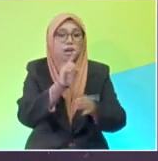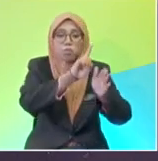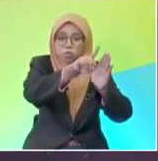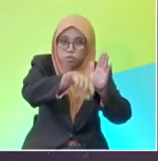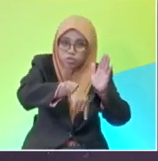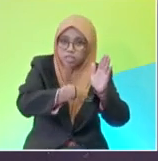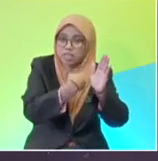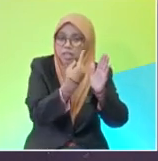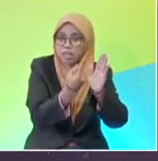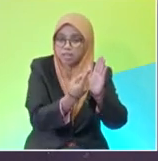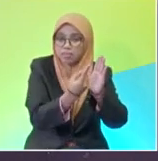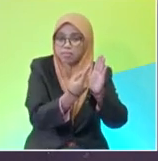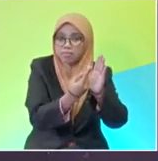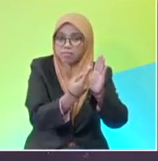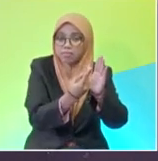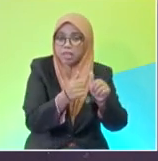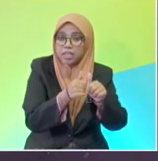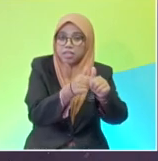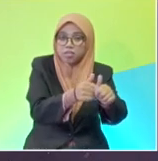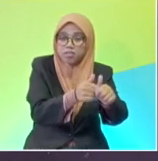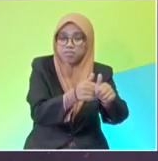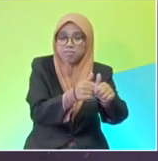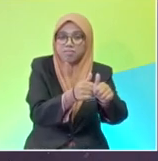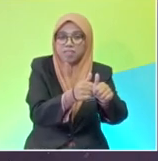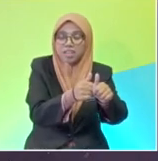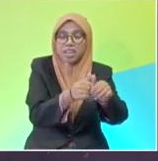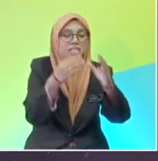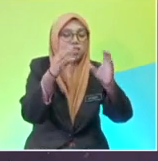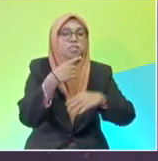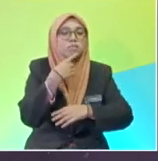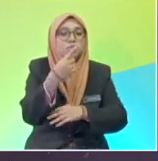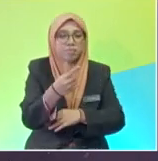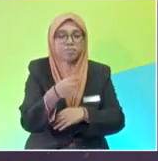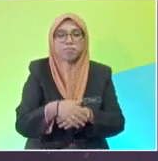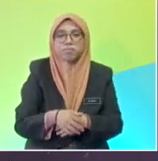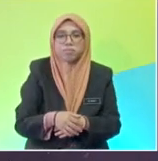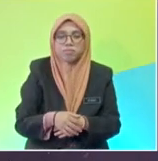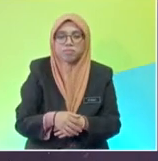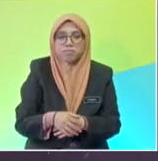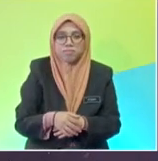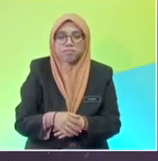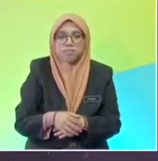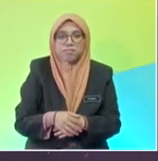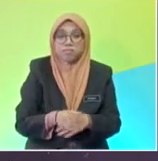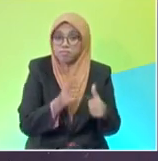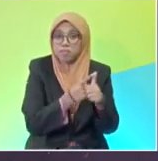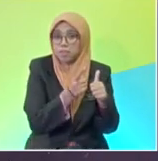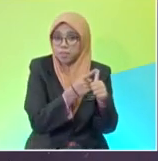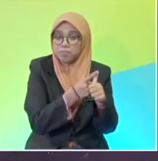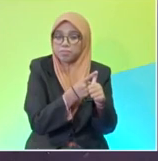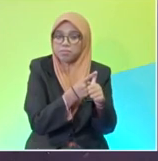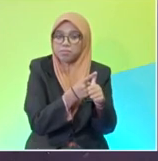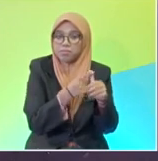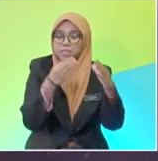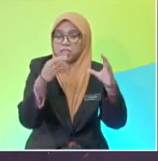jam mengikut pukul yang cikgu sebut. Boleh. Masih yang cikgu sebut. Okey. Okay. Yang pertama,